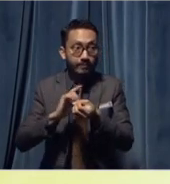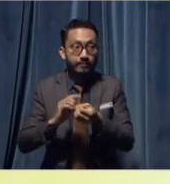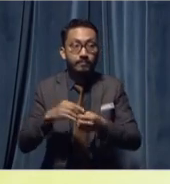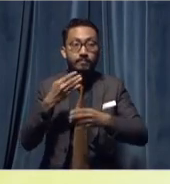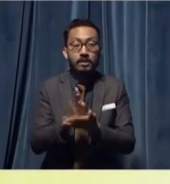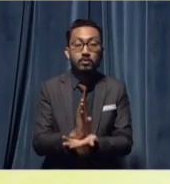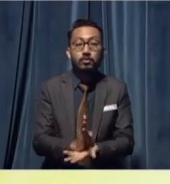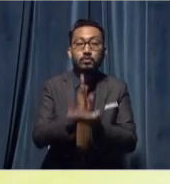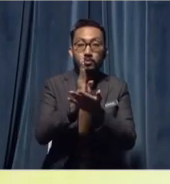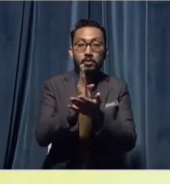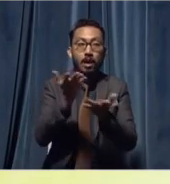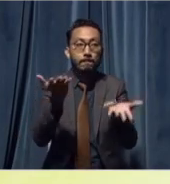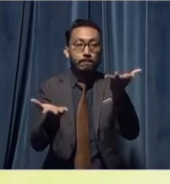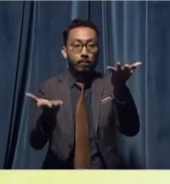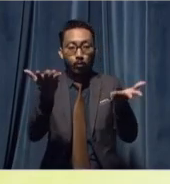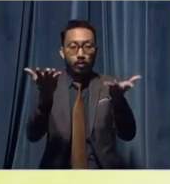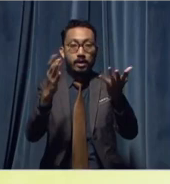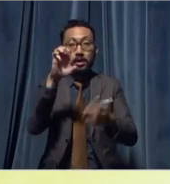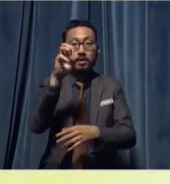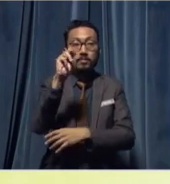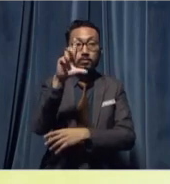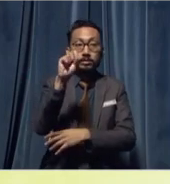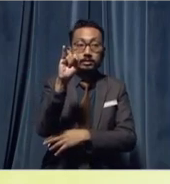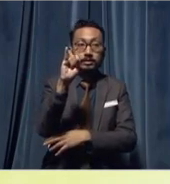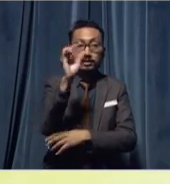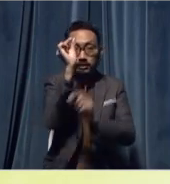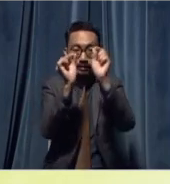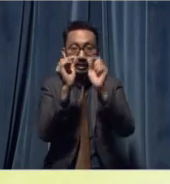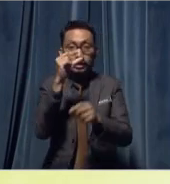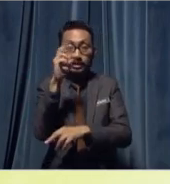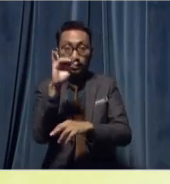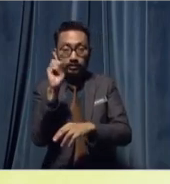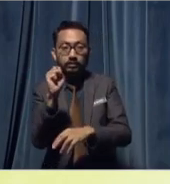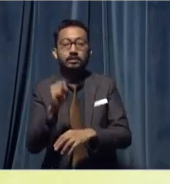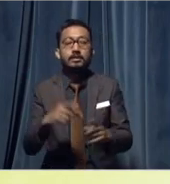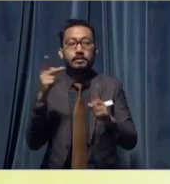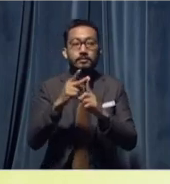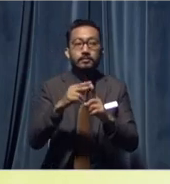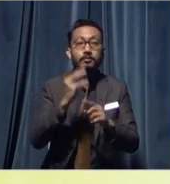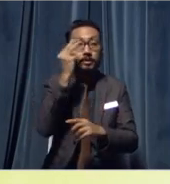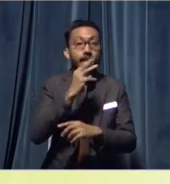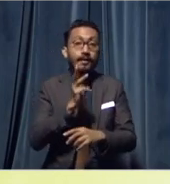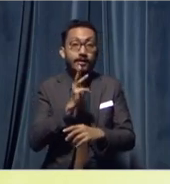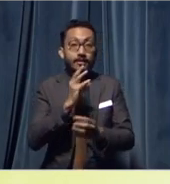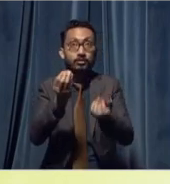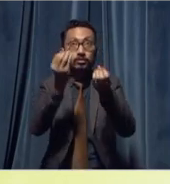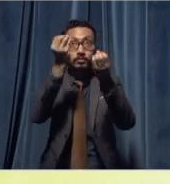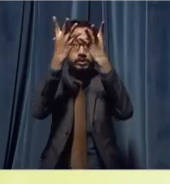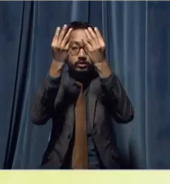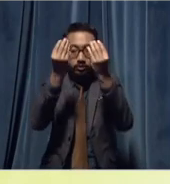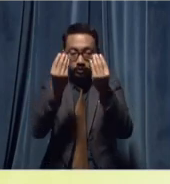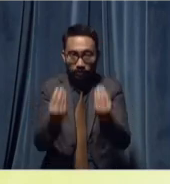emulsi ke permukaan air. Tindakan membilas akan menyingkirkan